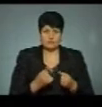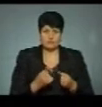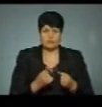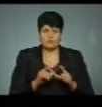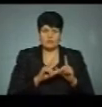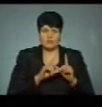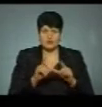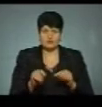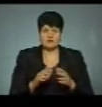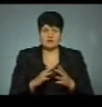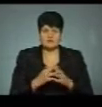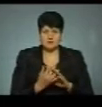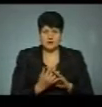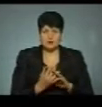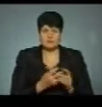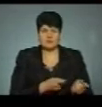і поїхала в села